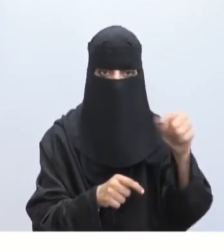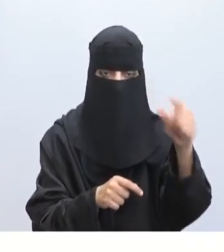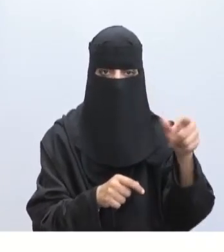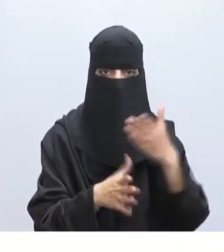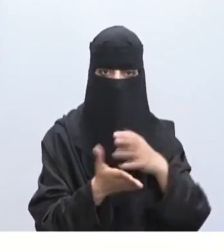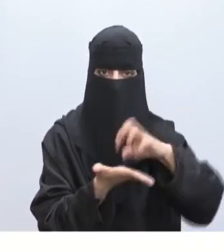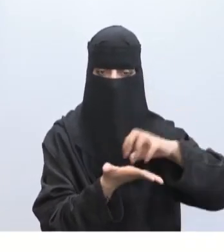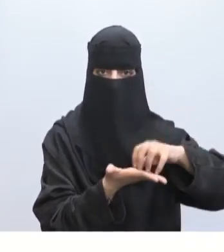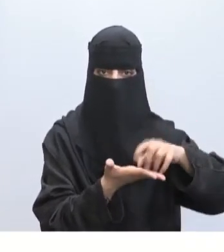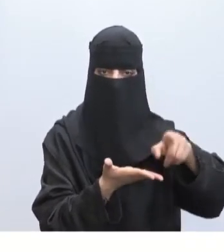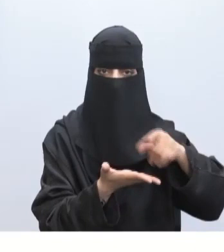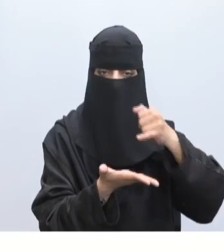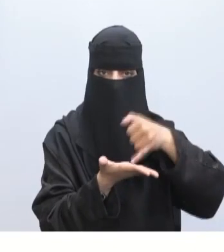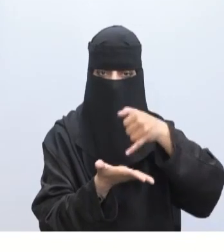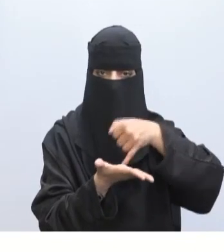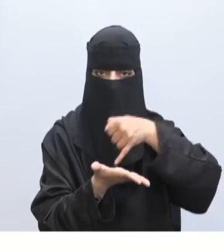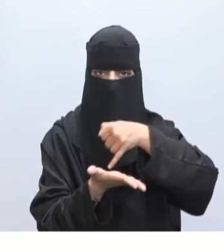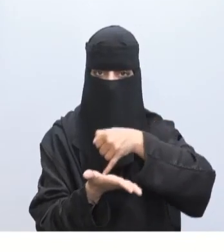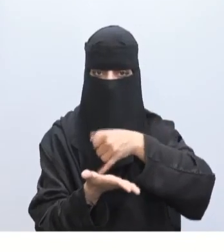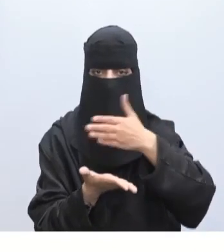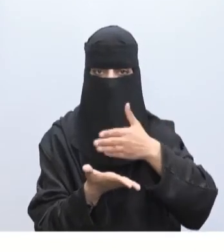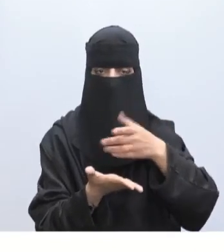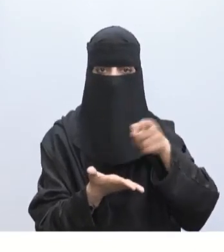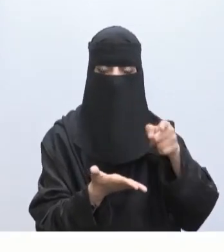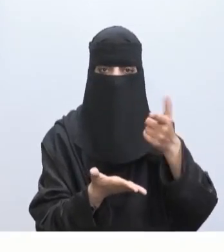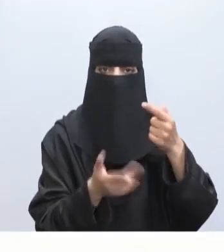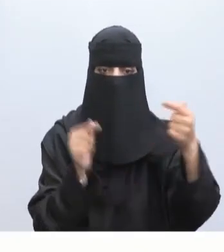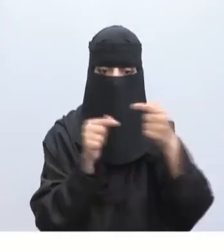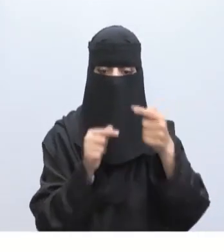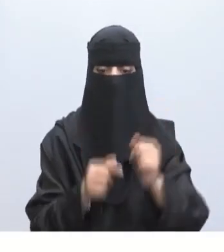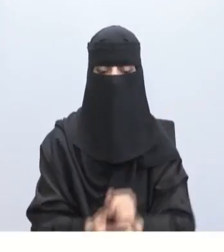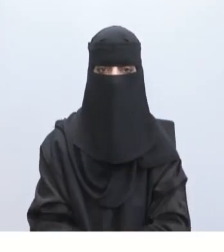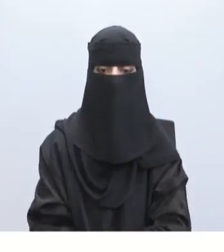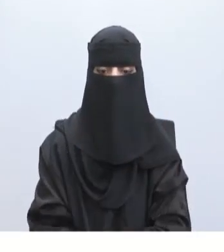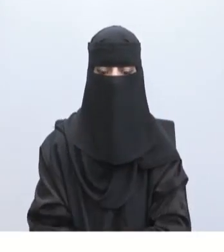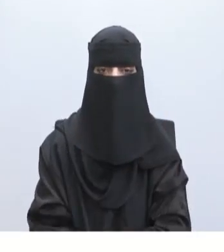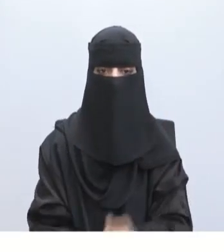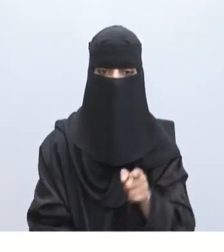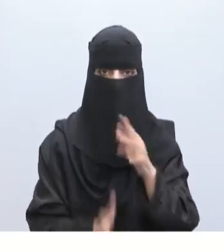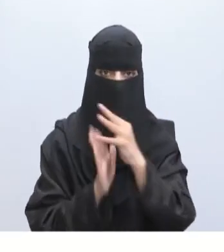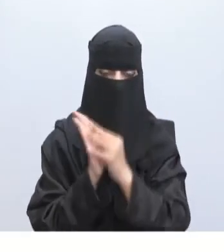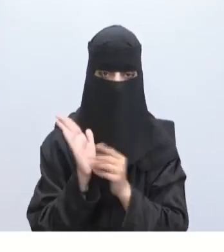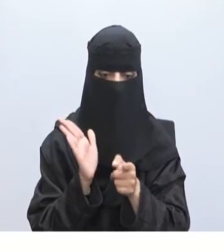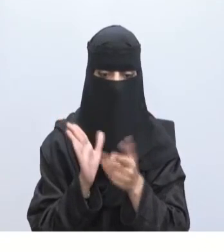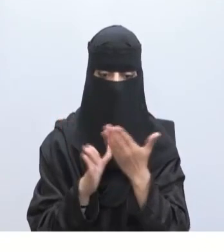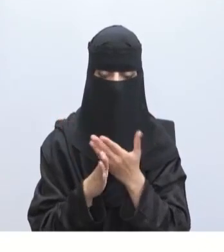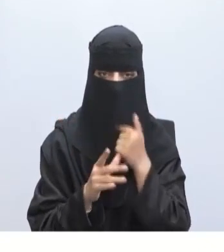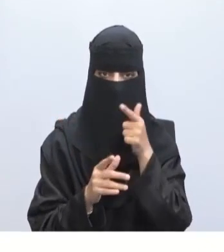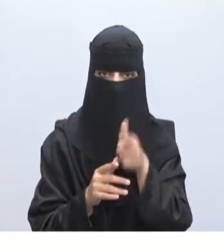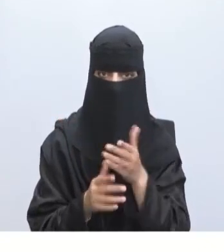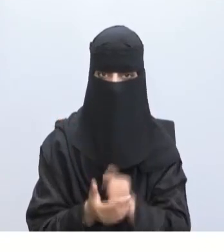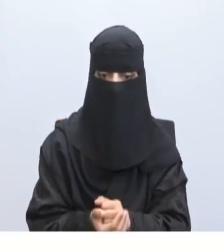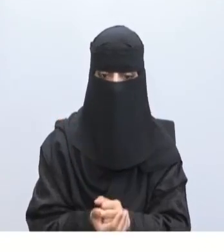المواقع التي تتمركز فيها الاعداء ايضا بهذه الابيات التي ذكرتها